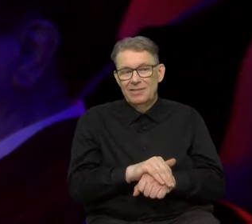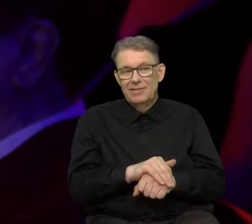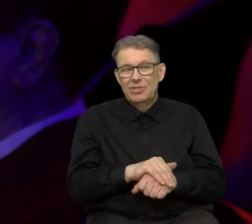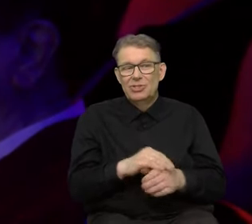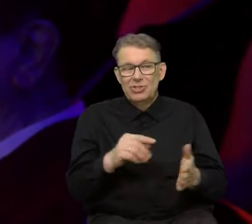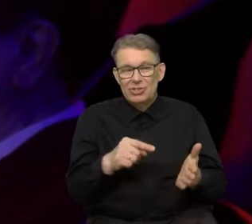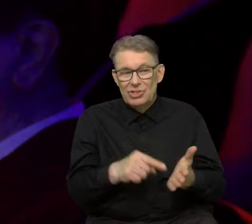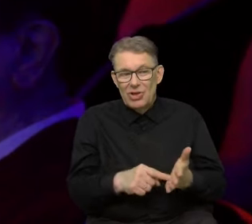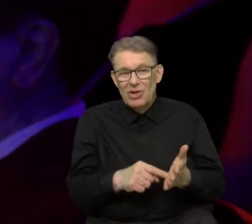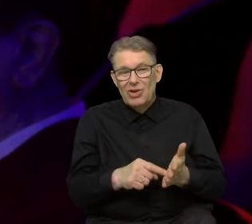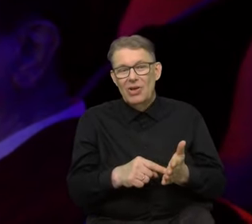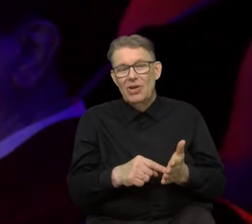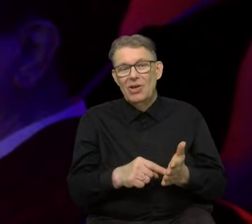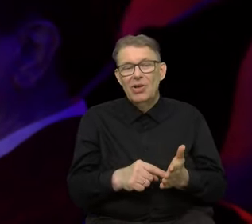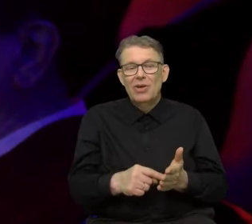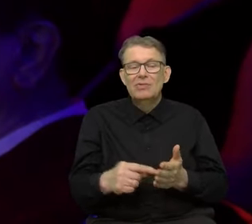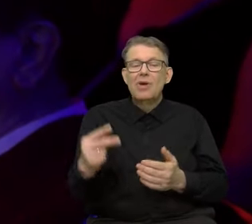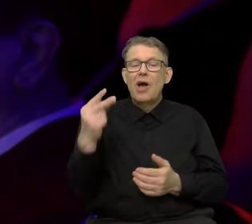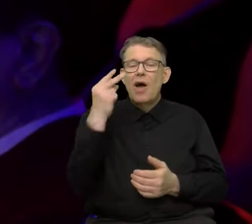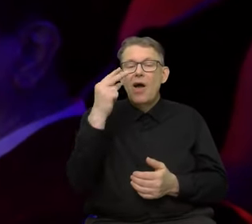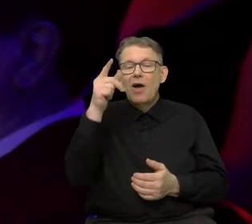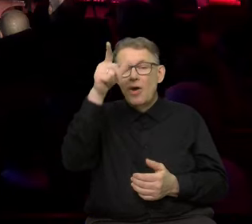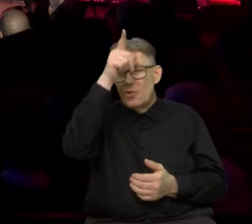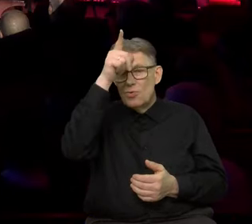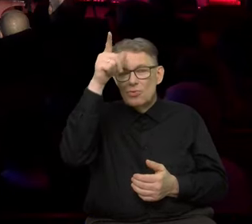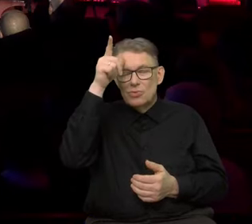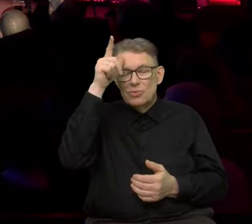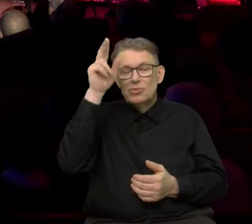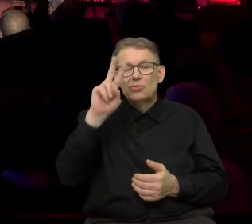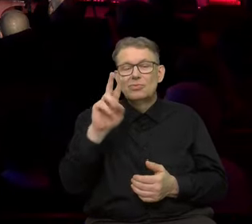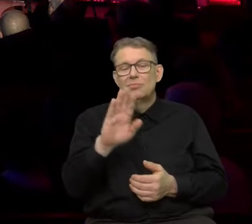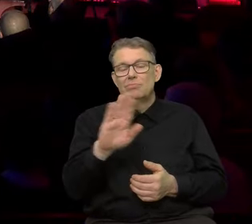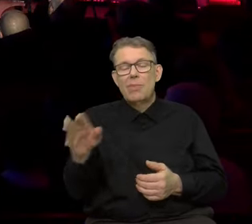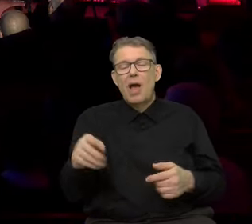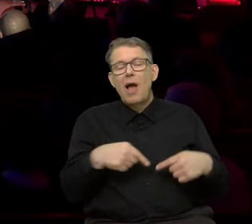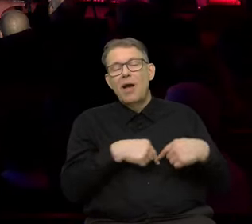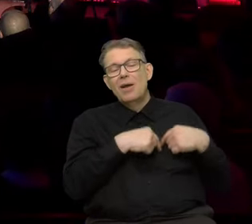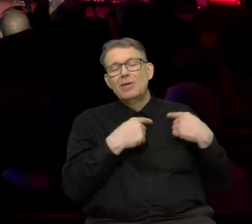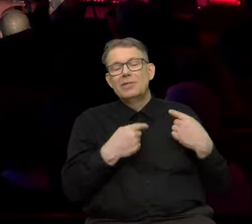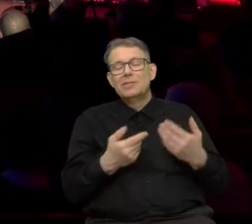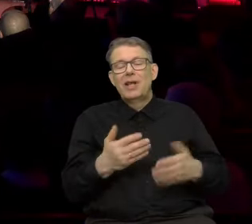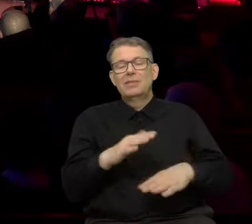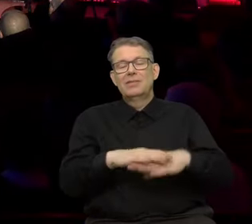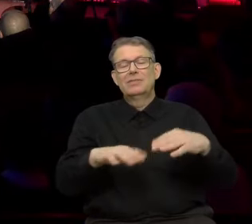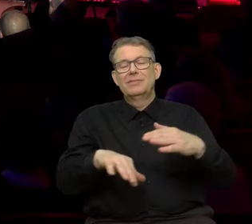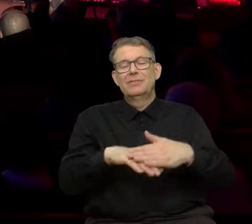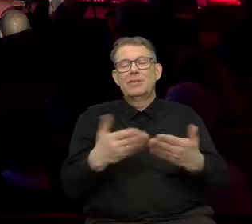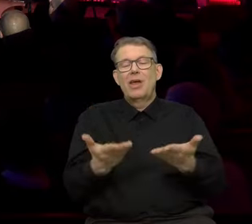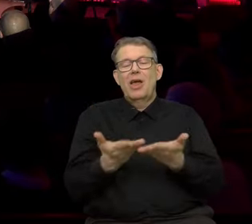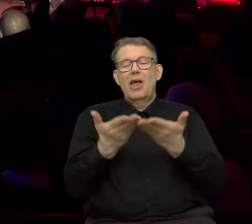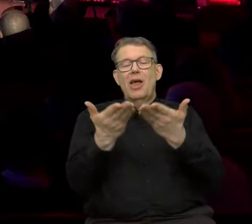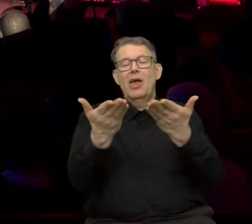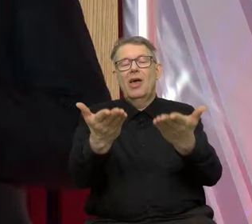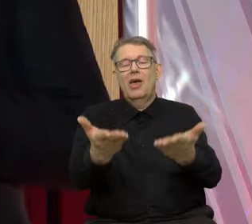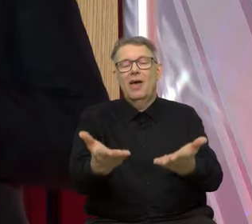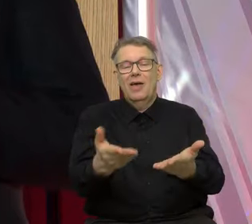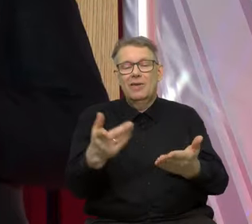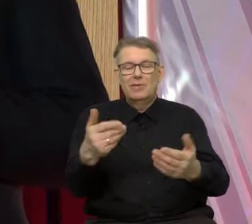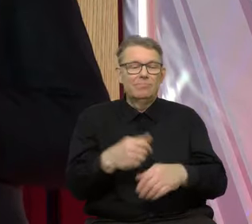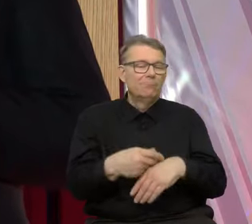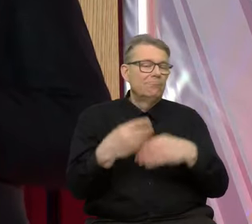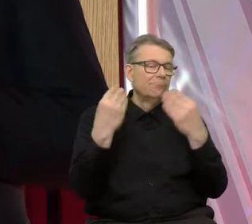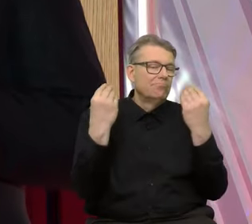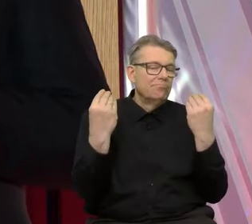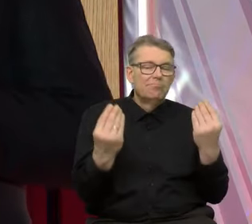to dostrzeżenie ludzi, którzy mają serce na dłoni, to fascynujące,